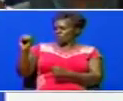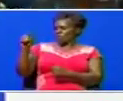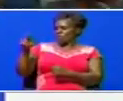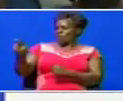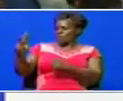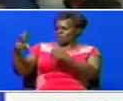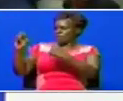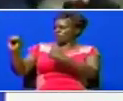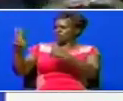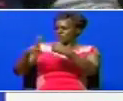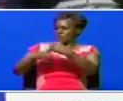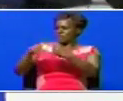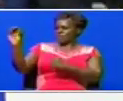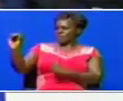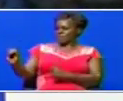0.07%.